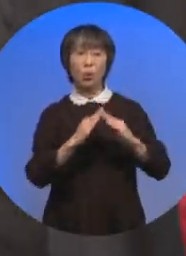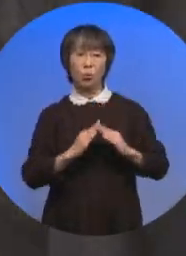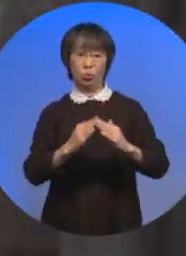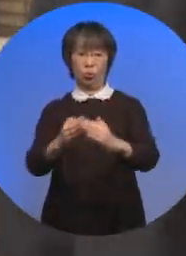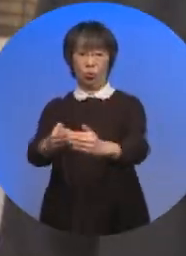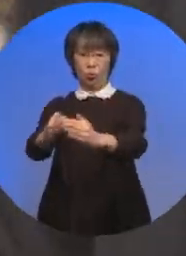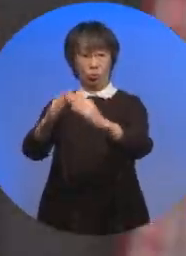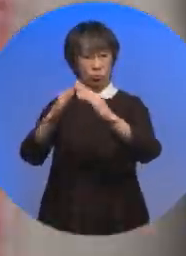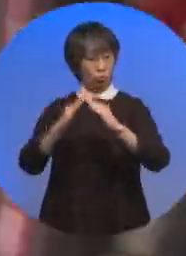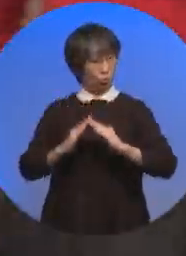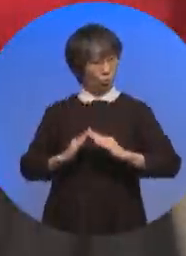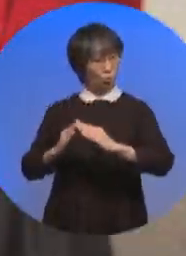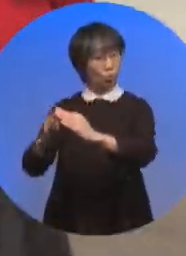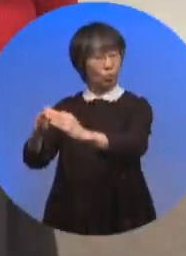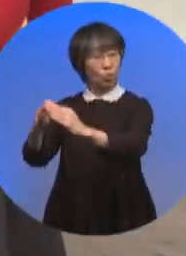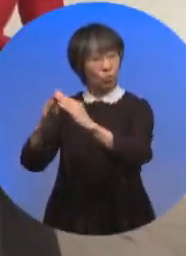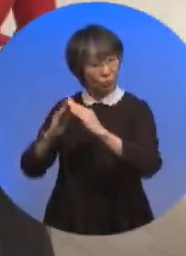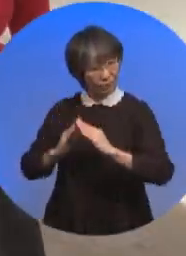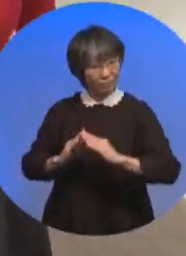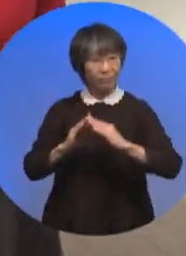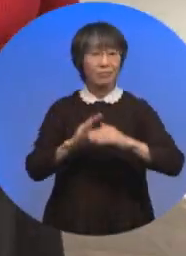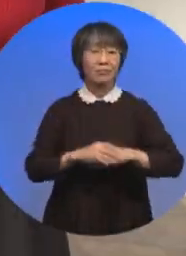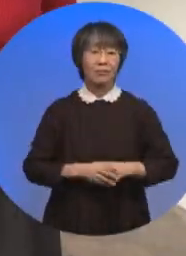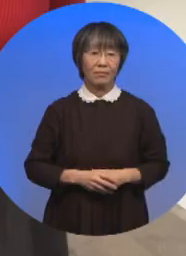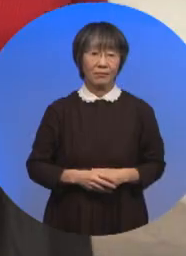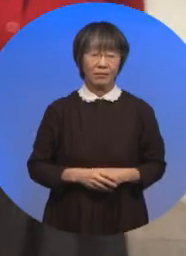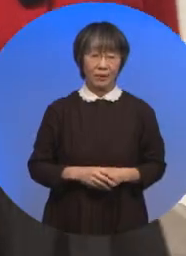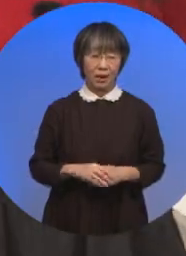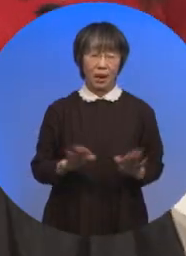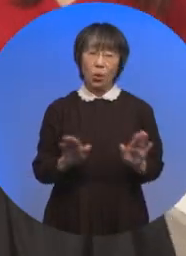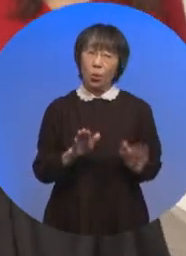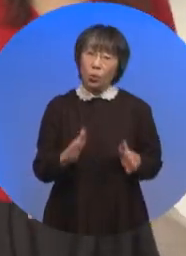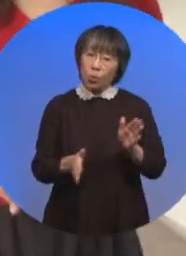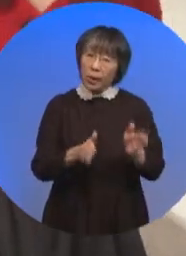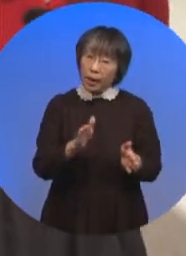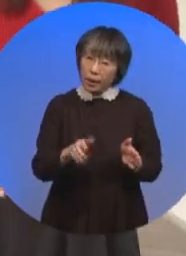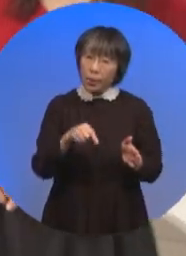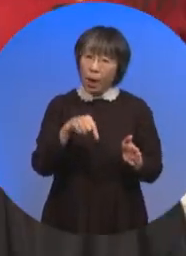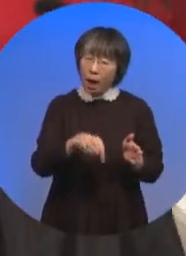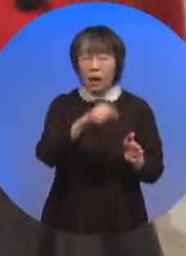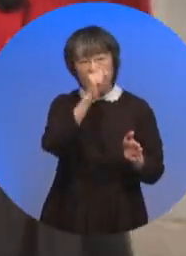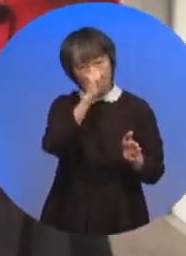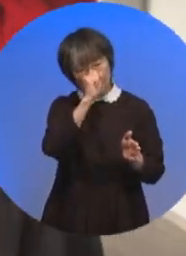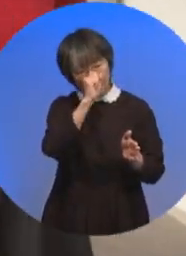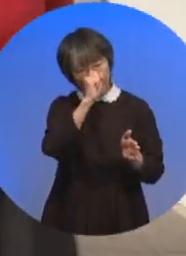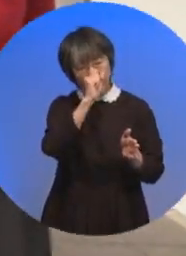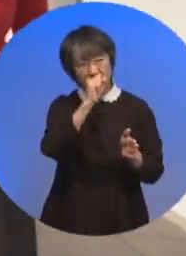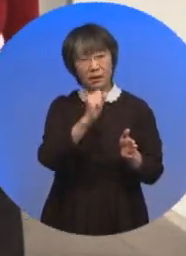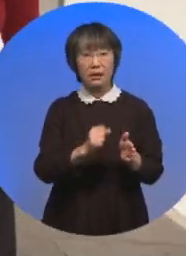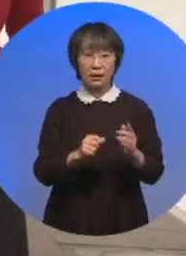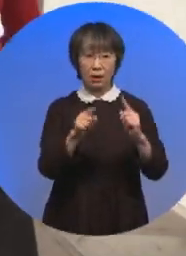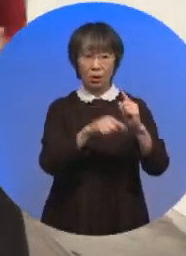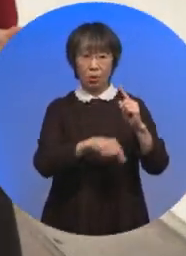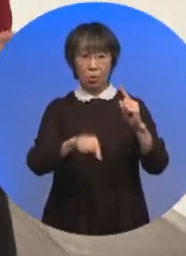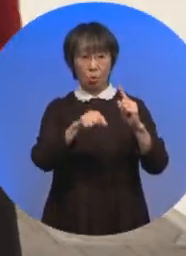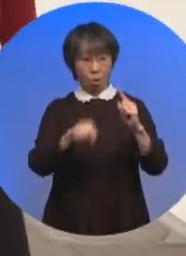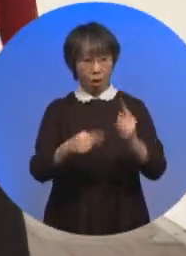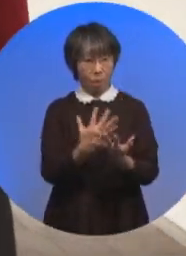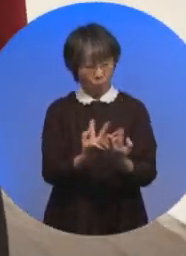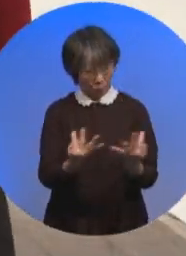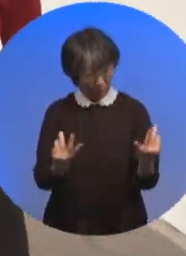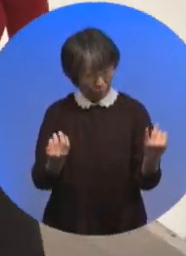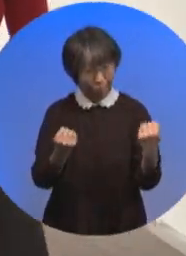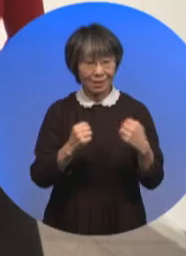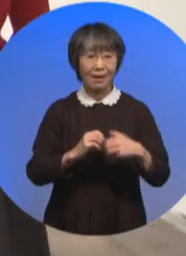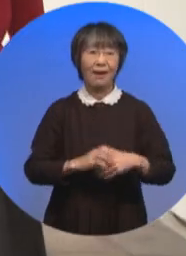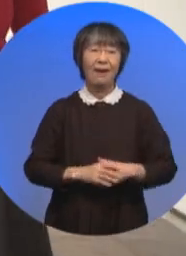構多いんですよ。 いや、やっぱね、子育てに関しては吹田相当いいよ。 そうですね、いい公園もたくさんあります